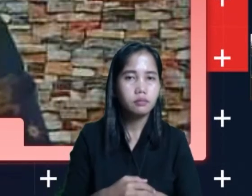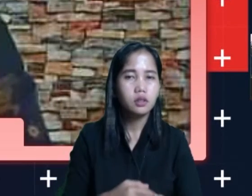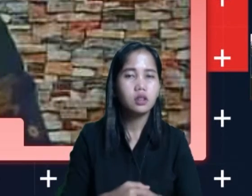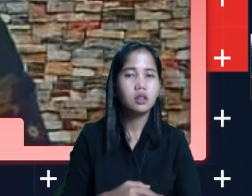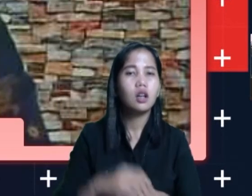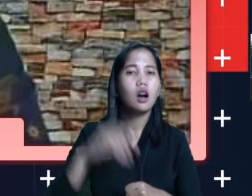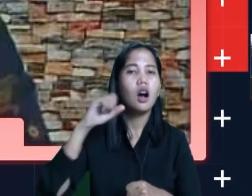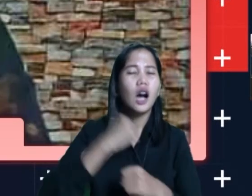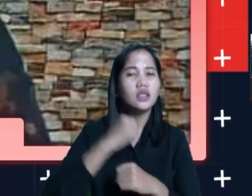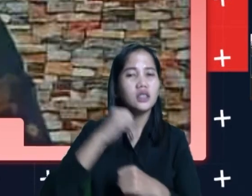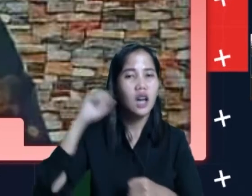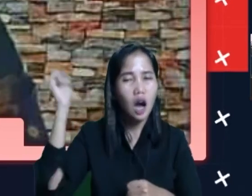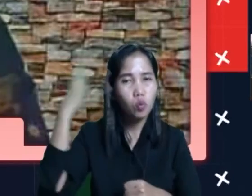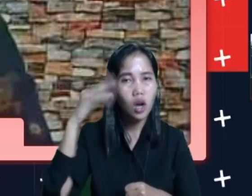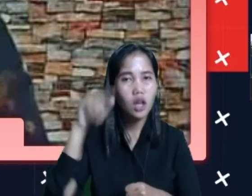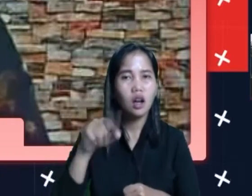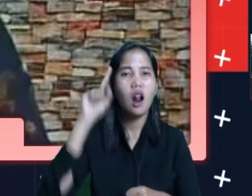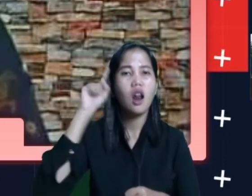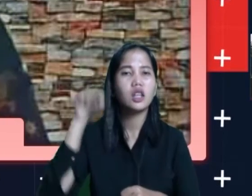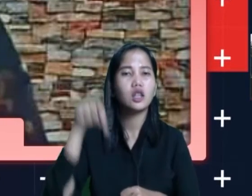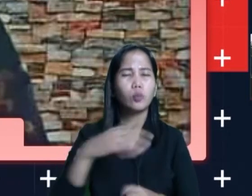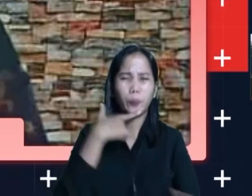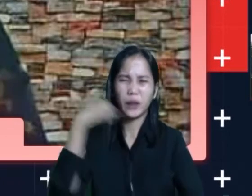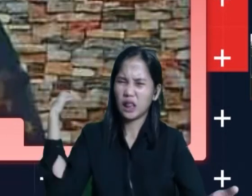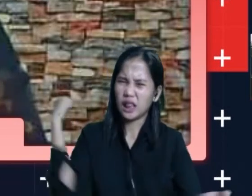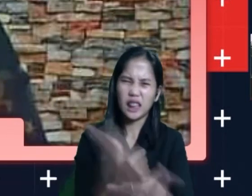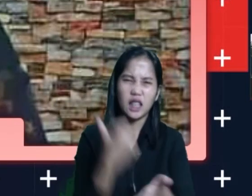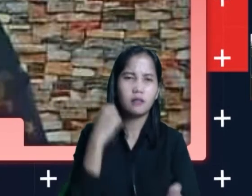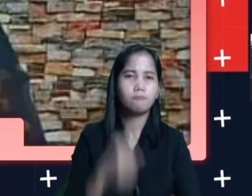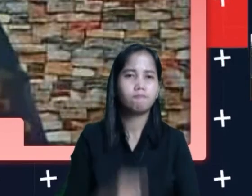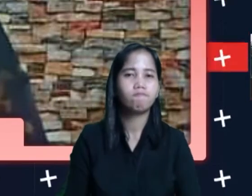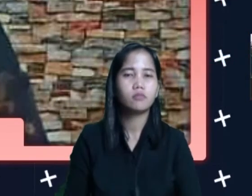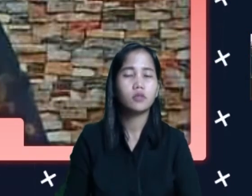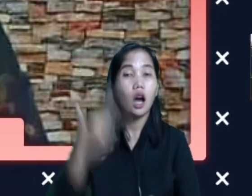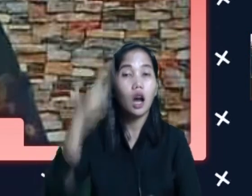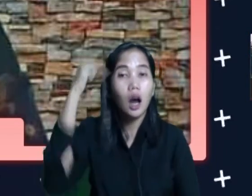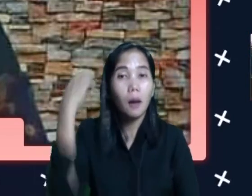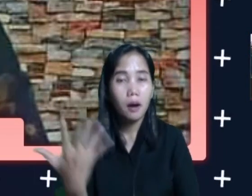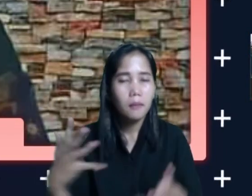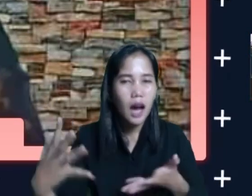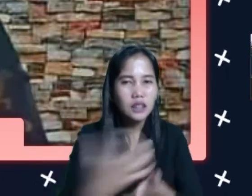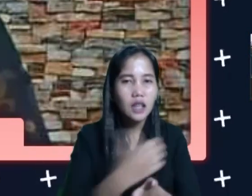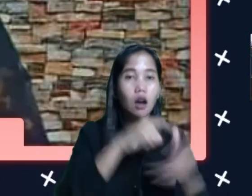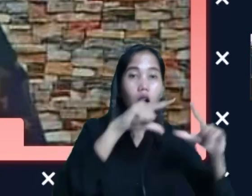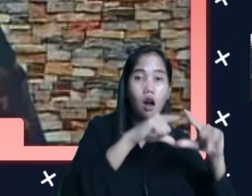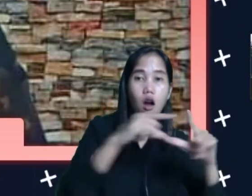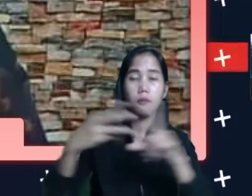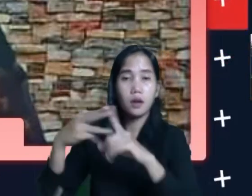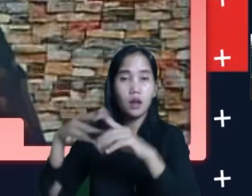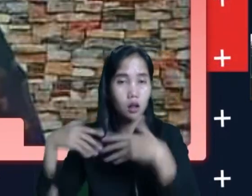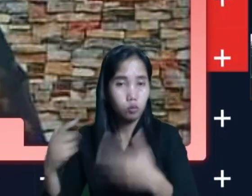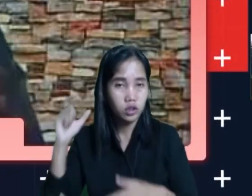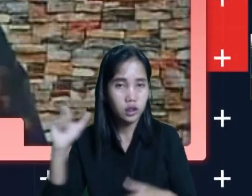sedikit bahasanya. A, kasih karunia Allah itu perlu, hidup